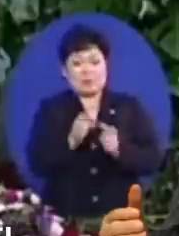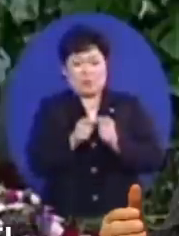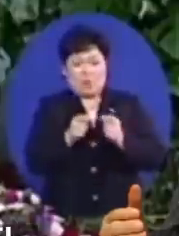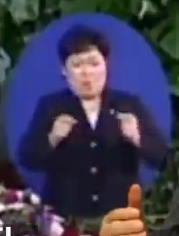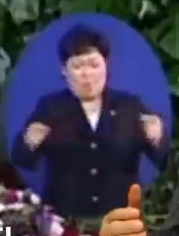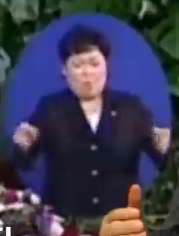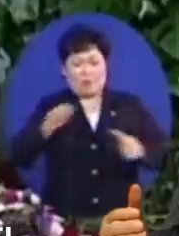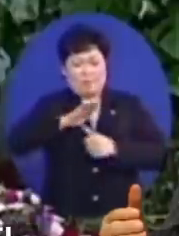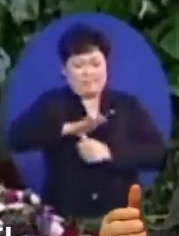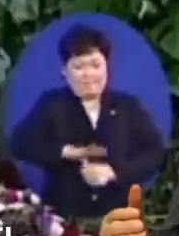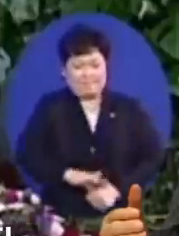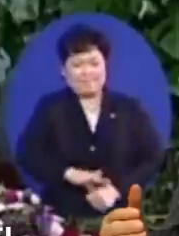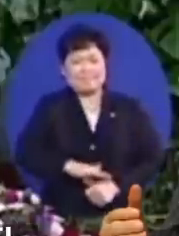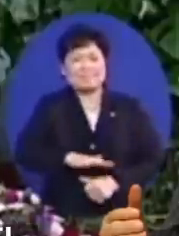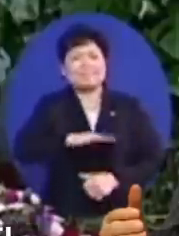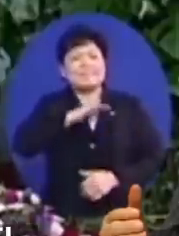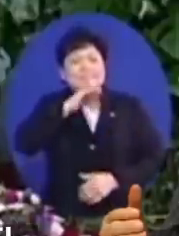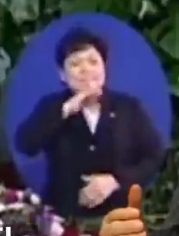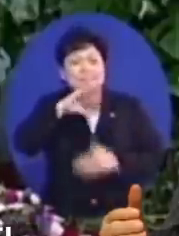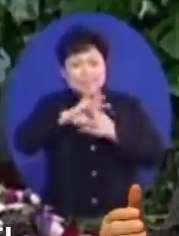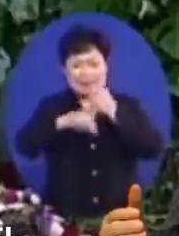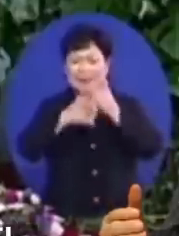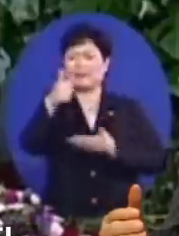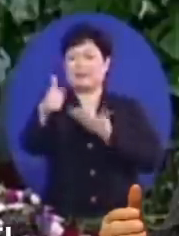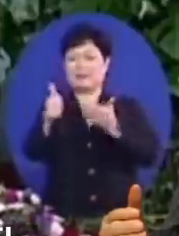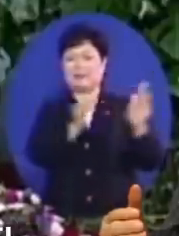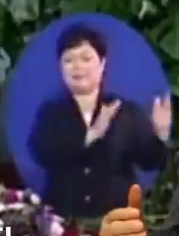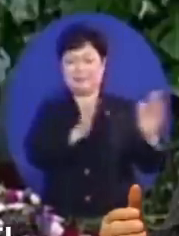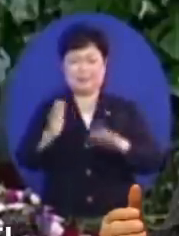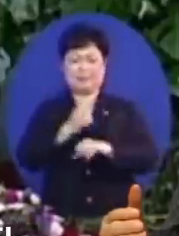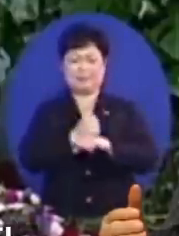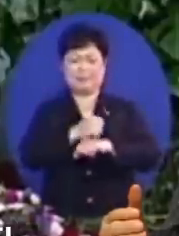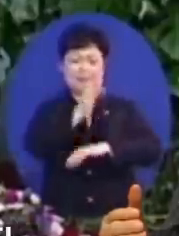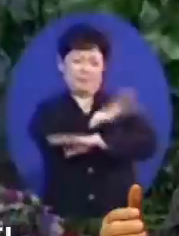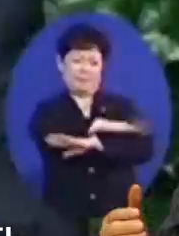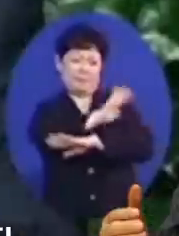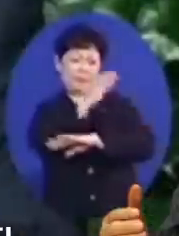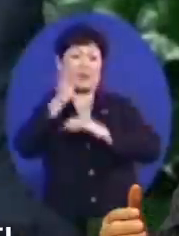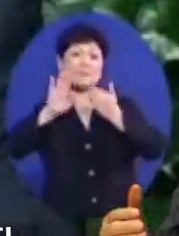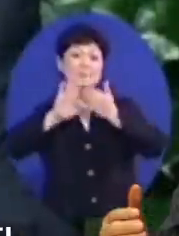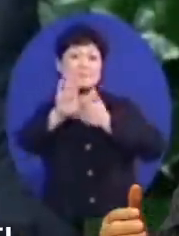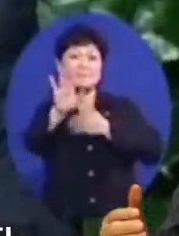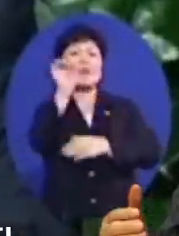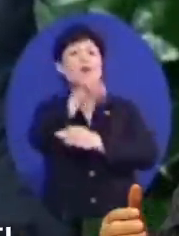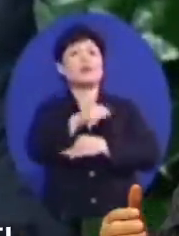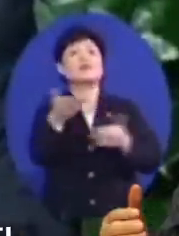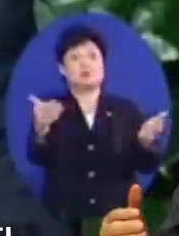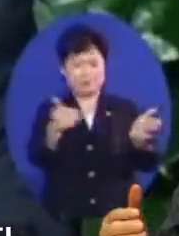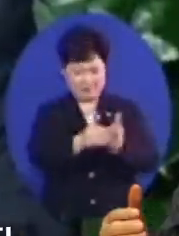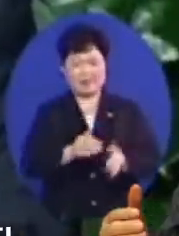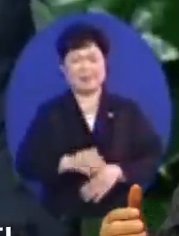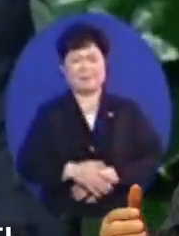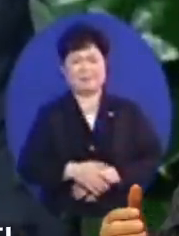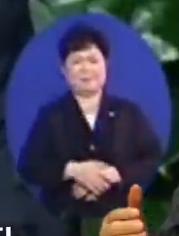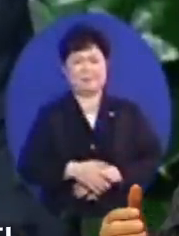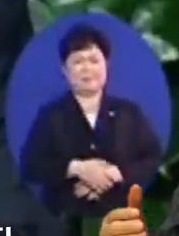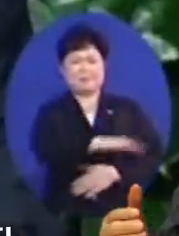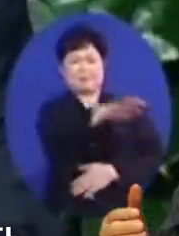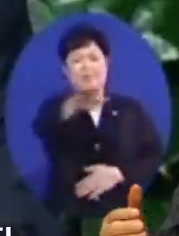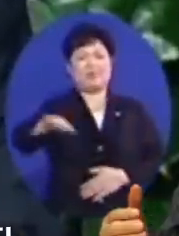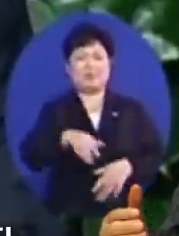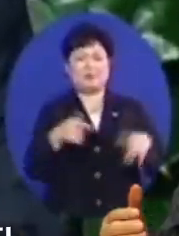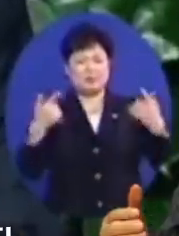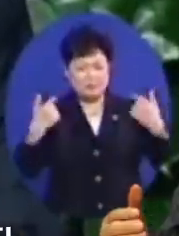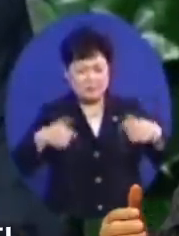참고 인내하면 하나님께서 예비하신 찬란한 미래를 허락해 주시는 것입니다. 우리는